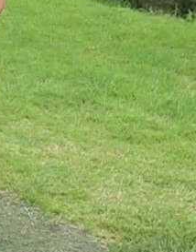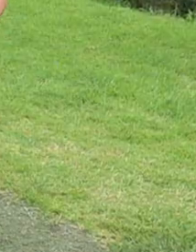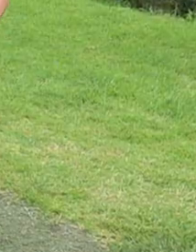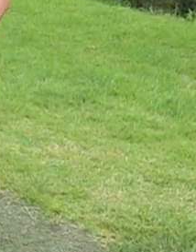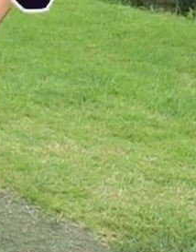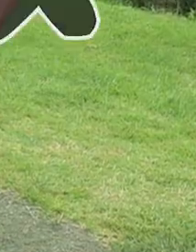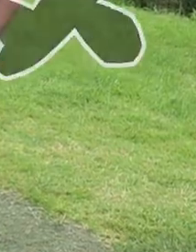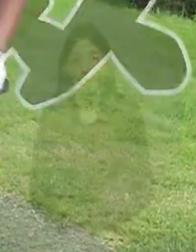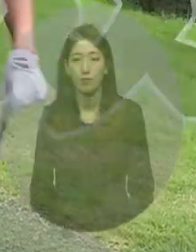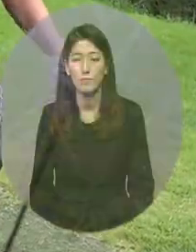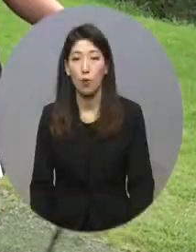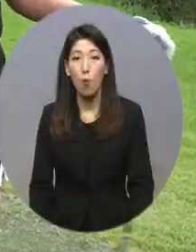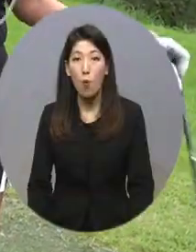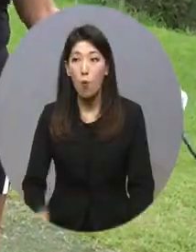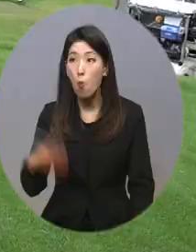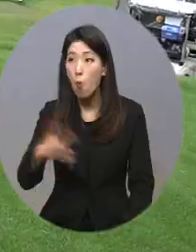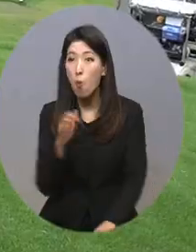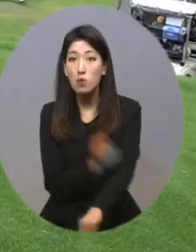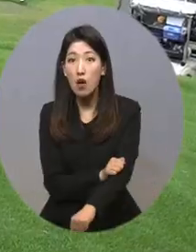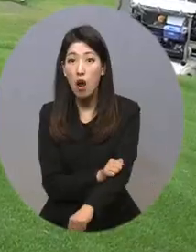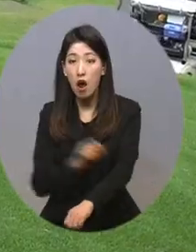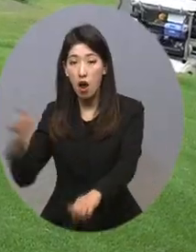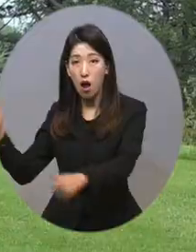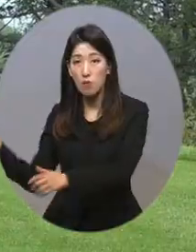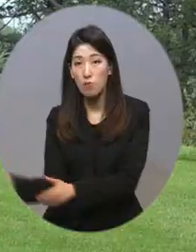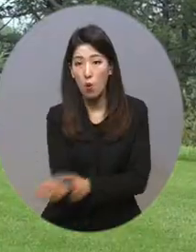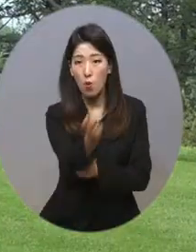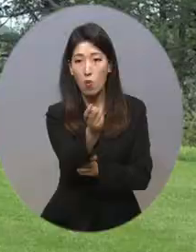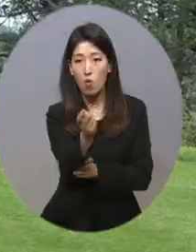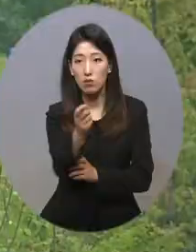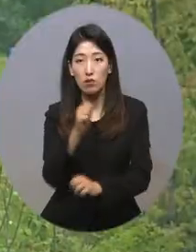오, 오, 잘 쳤어. 잘 쳤어.